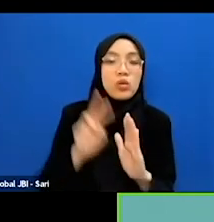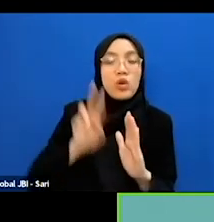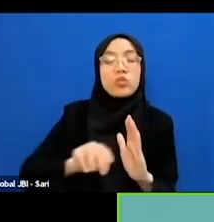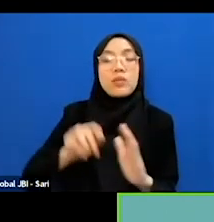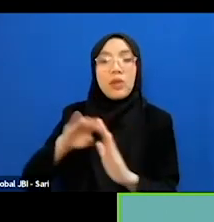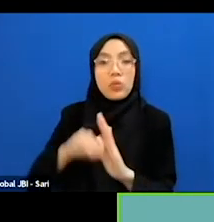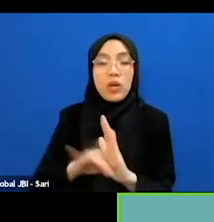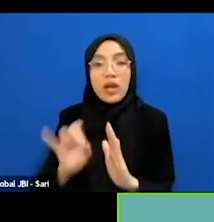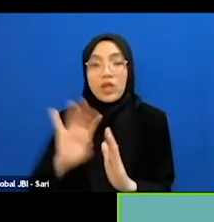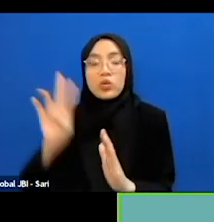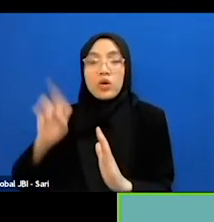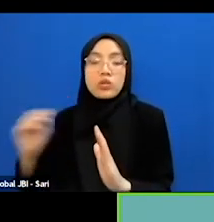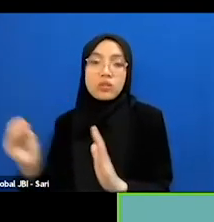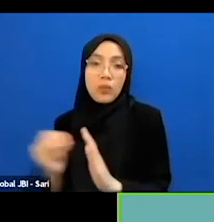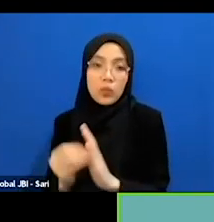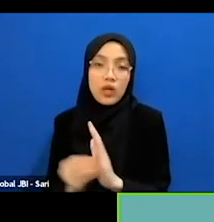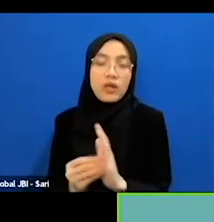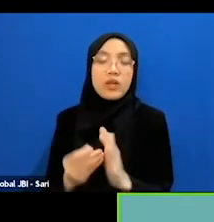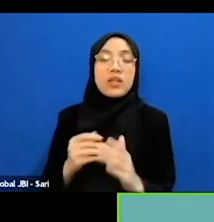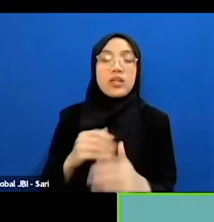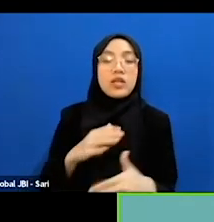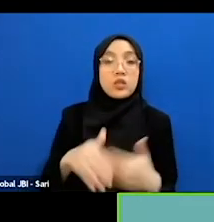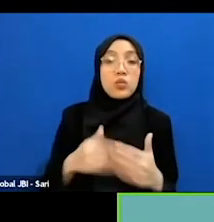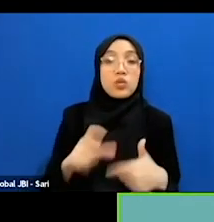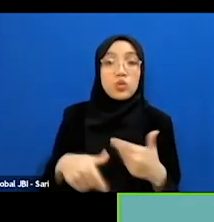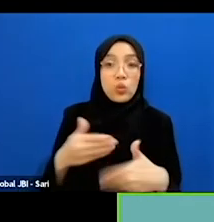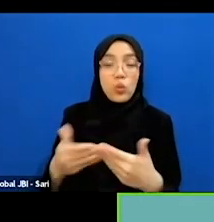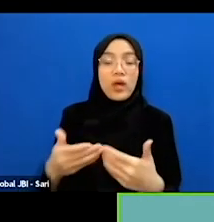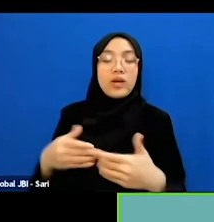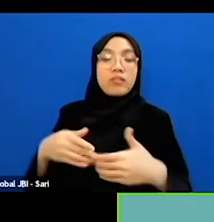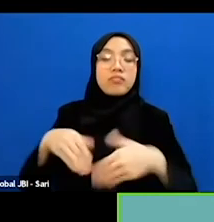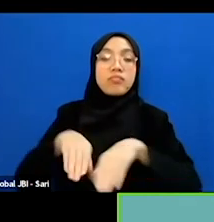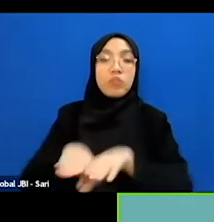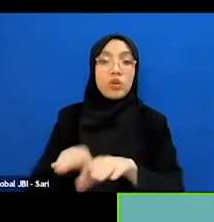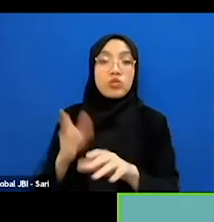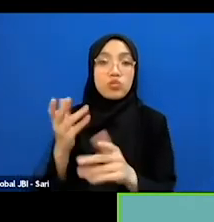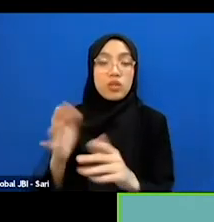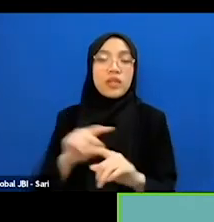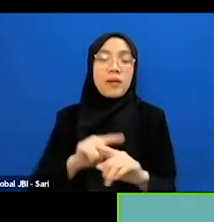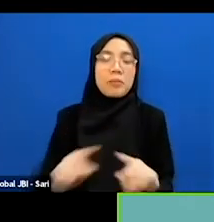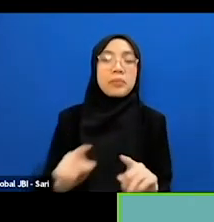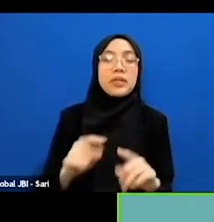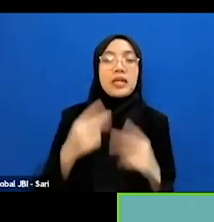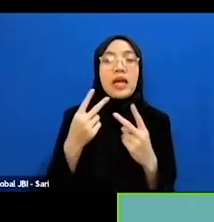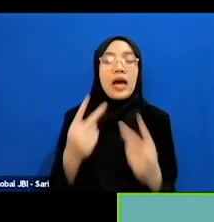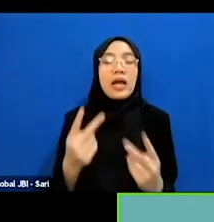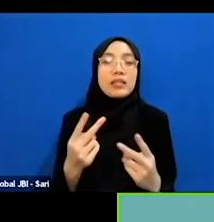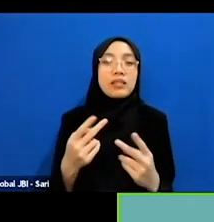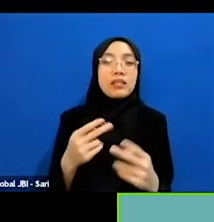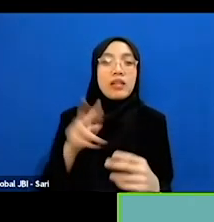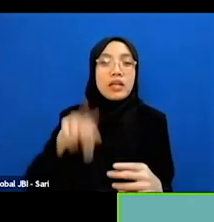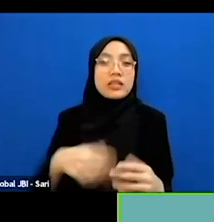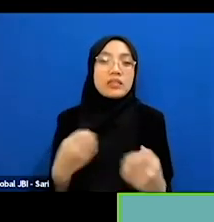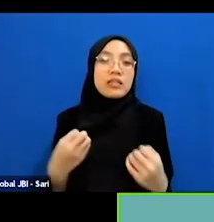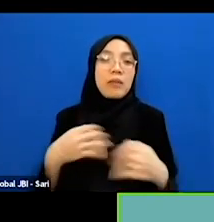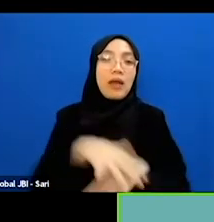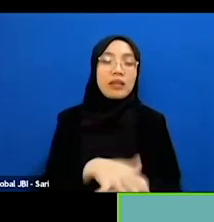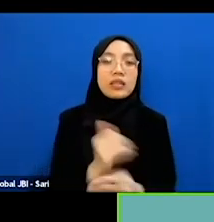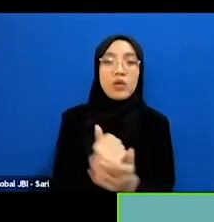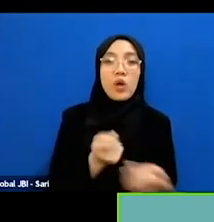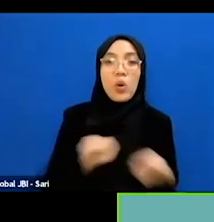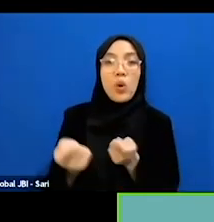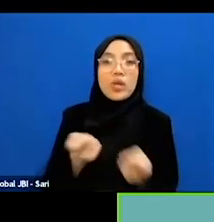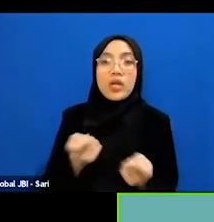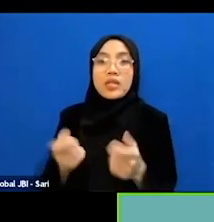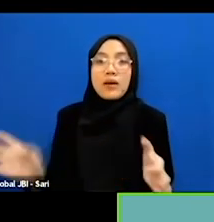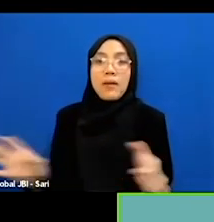tiga dari segitu sudah cukup kontrak tapi nanti kita harus lihat seperti biasa secara praktis Bagaimana koordinasi dan sinkronisasi